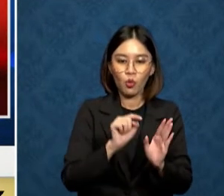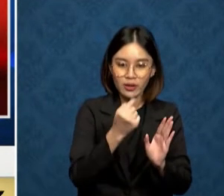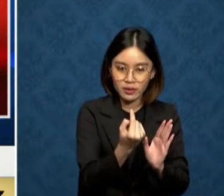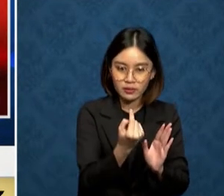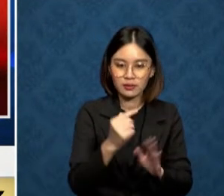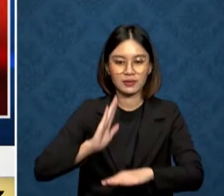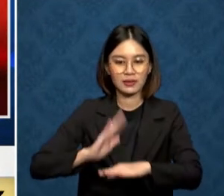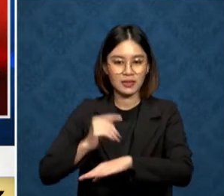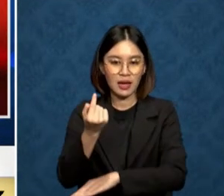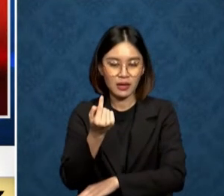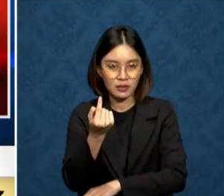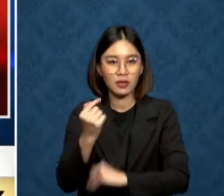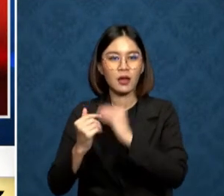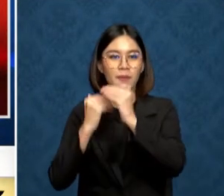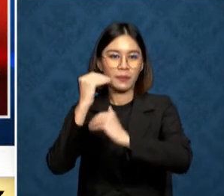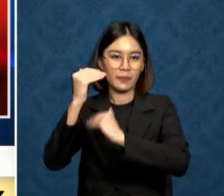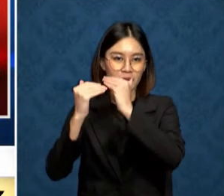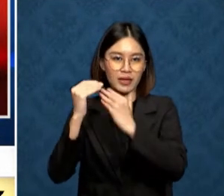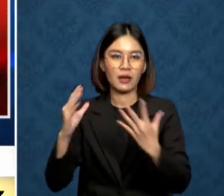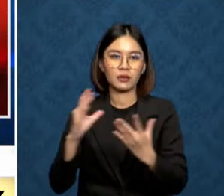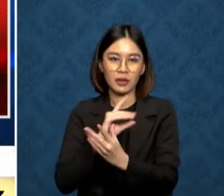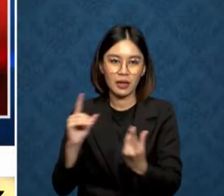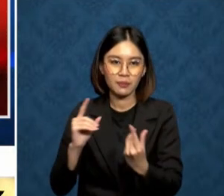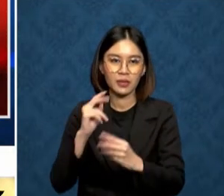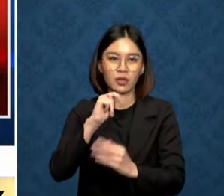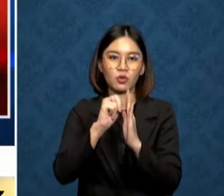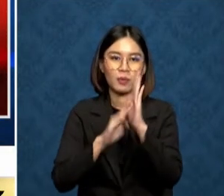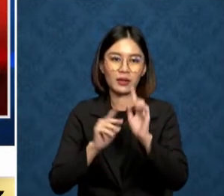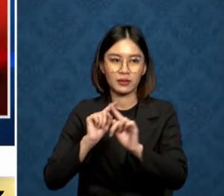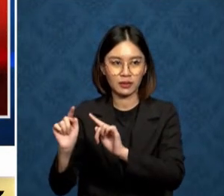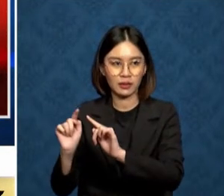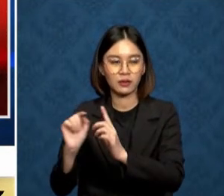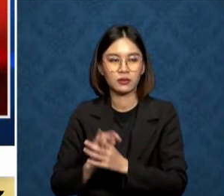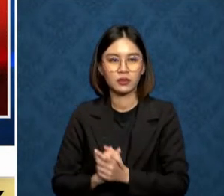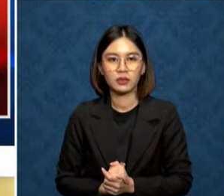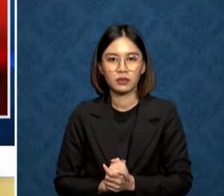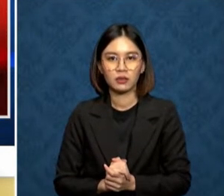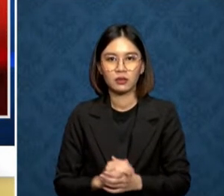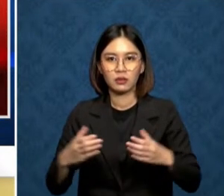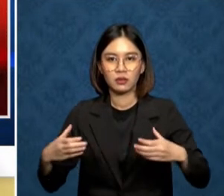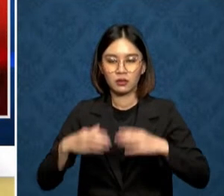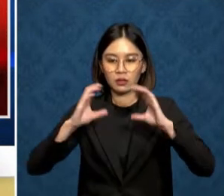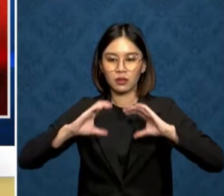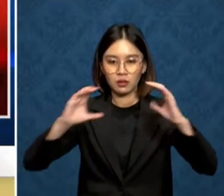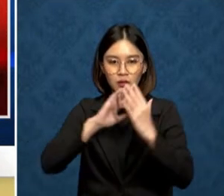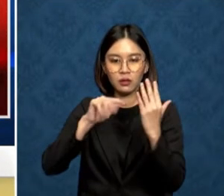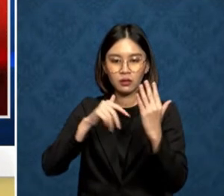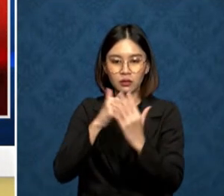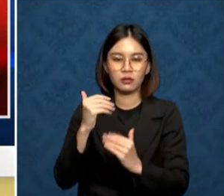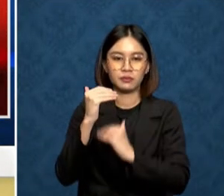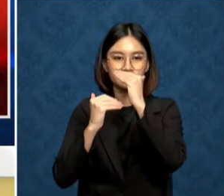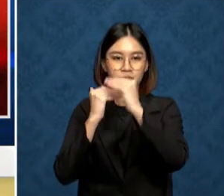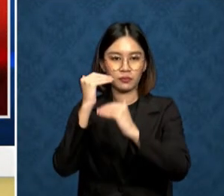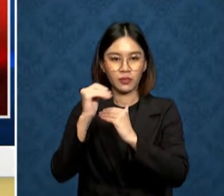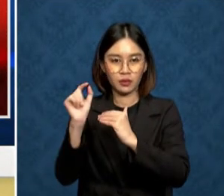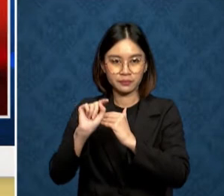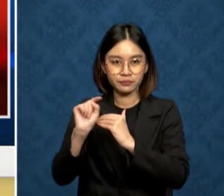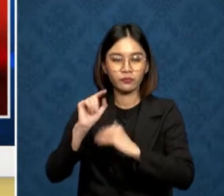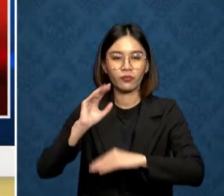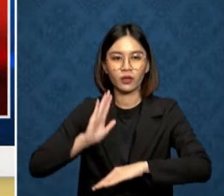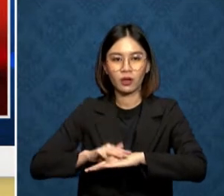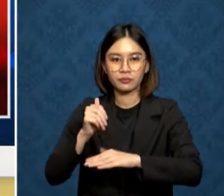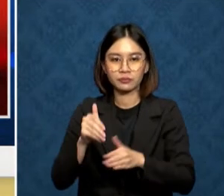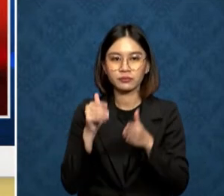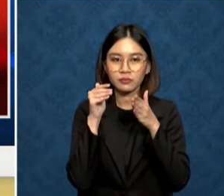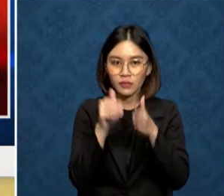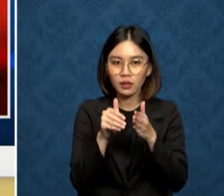ะ Soft Power นั่นเองครับรับาลเองมีแนทจะพัฒนาทักษะ